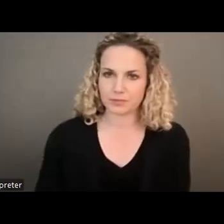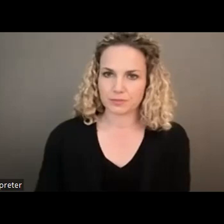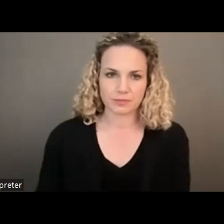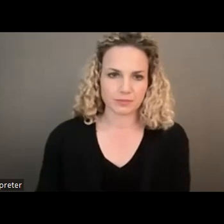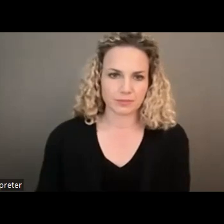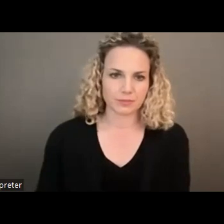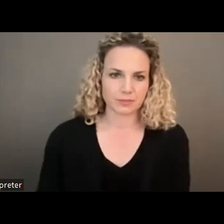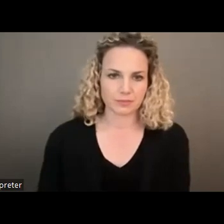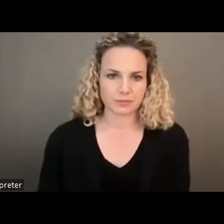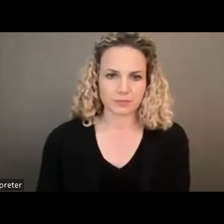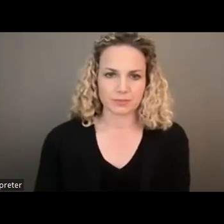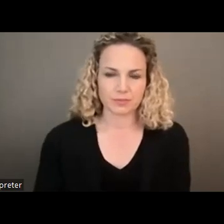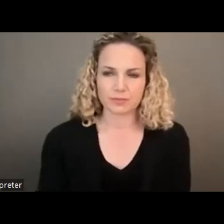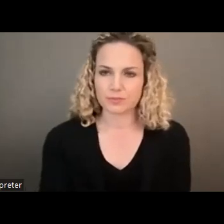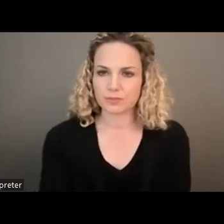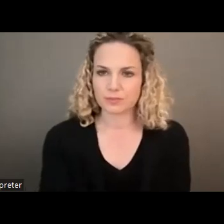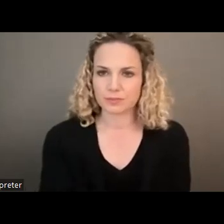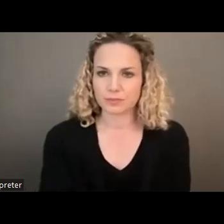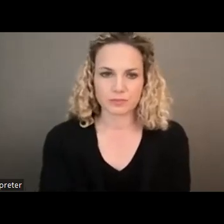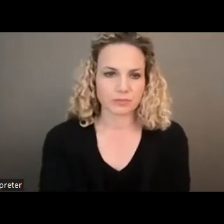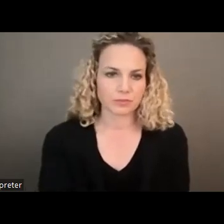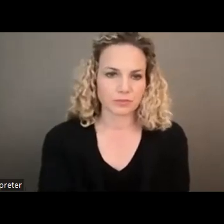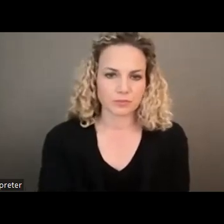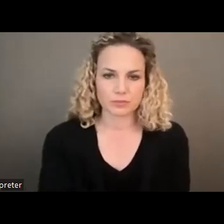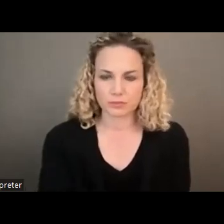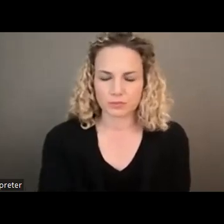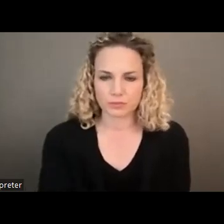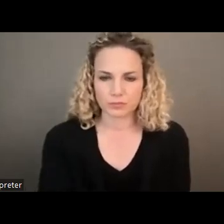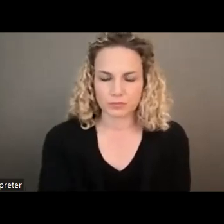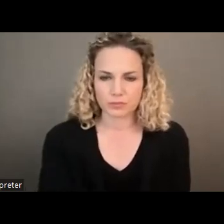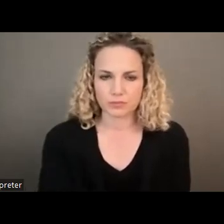歡迎各位今天參加我哋幾分鐘之後就會開始。